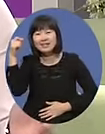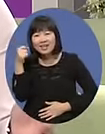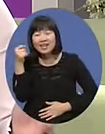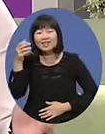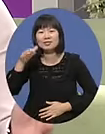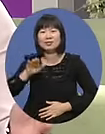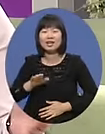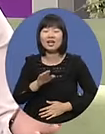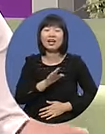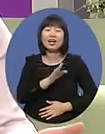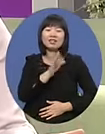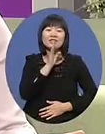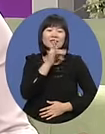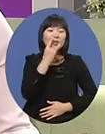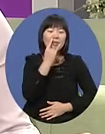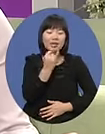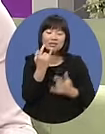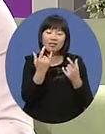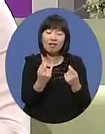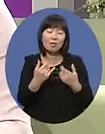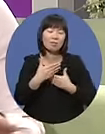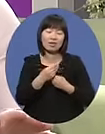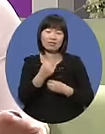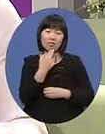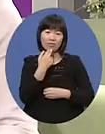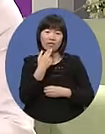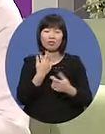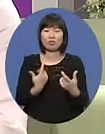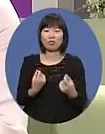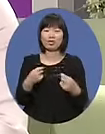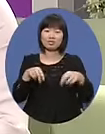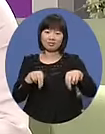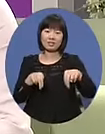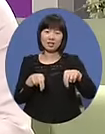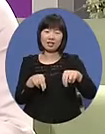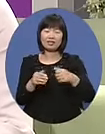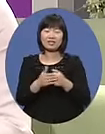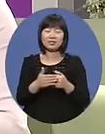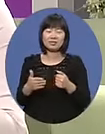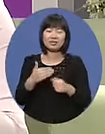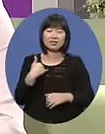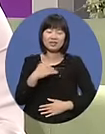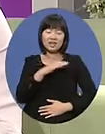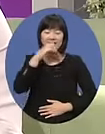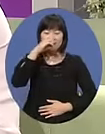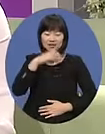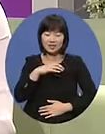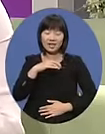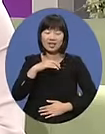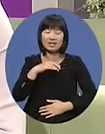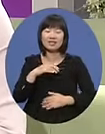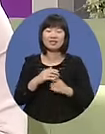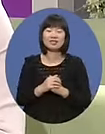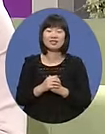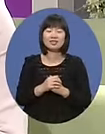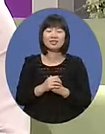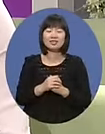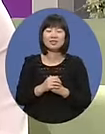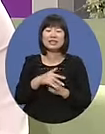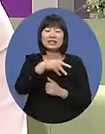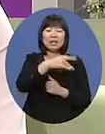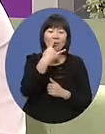사실 친정엄마처럼 편하지 않잖아요. 똑같은 거거든요. 그러니까 아예 그거를 우리가 그냥 아예 접고 그렇게 알고